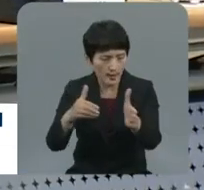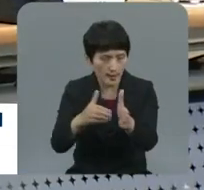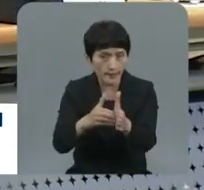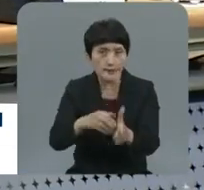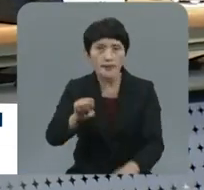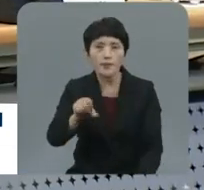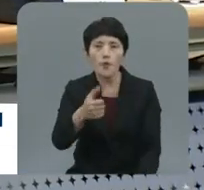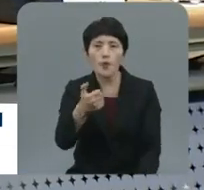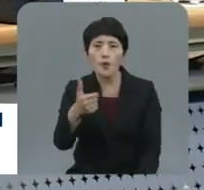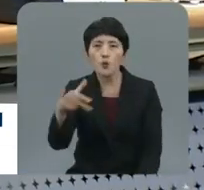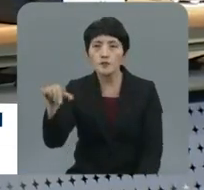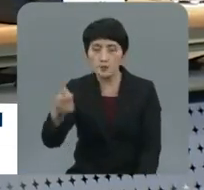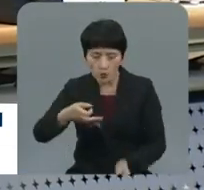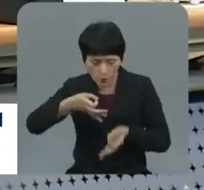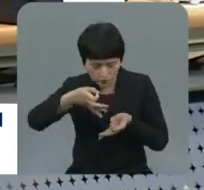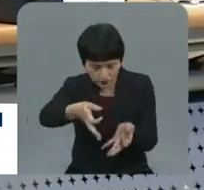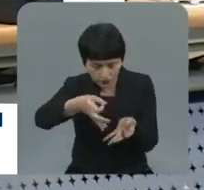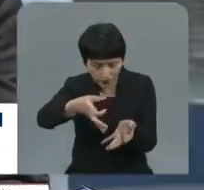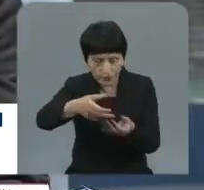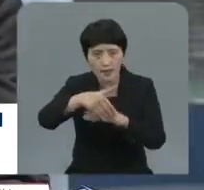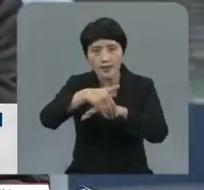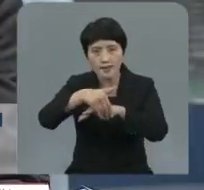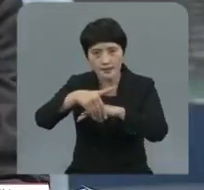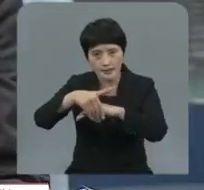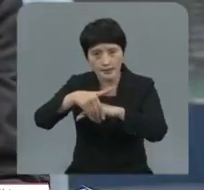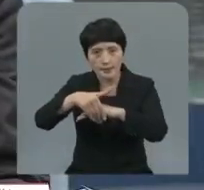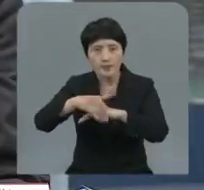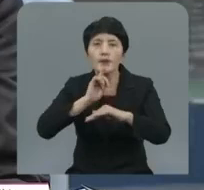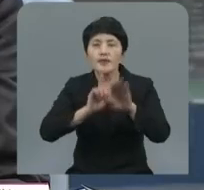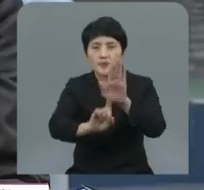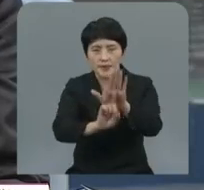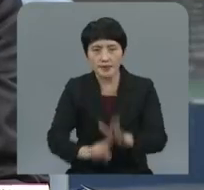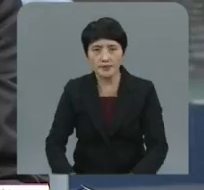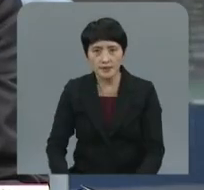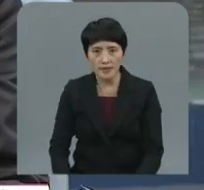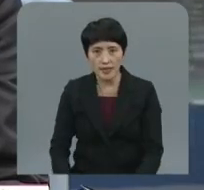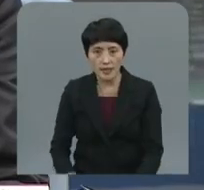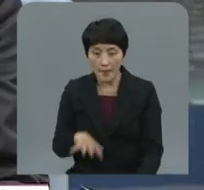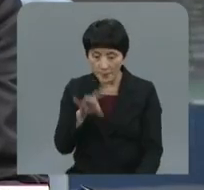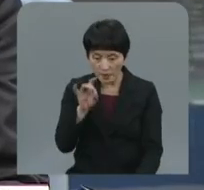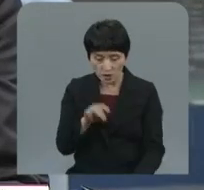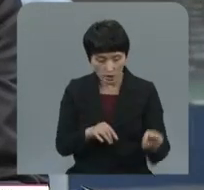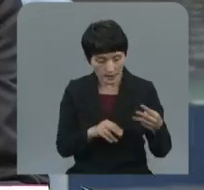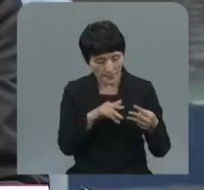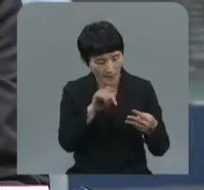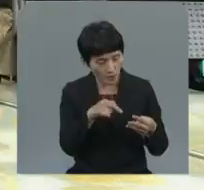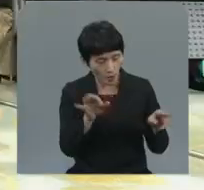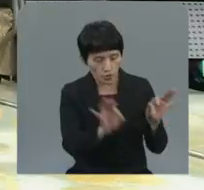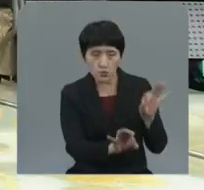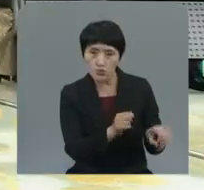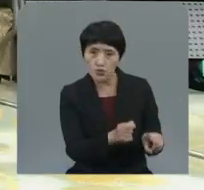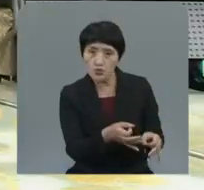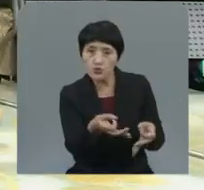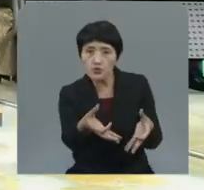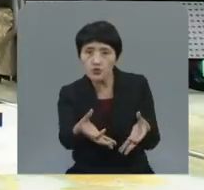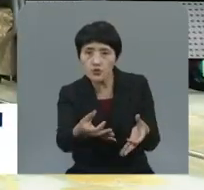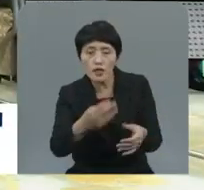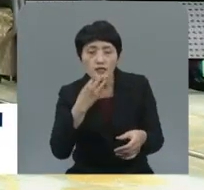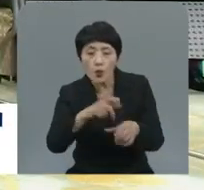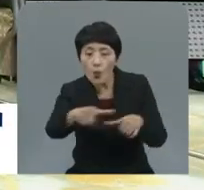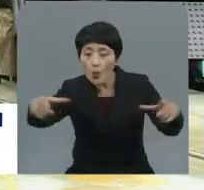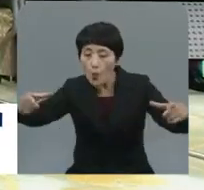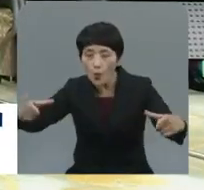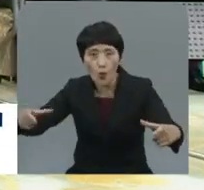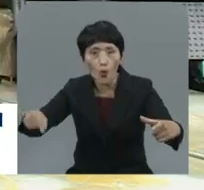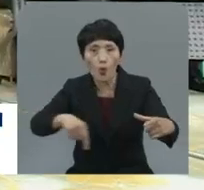422,85 tỷ đô la mỹ vào 6 lĩnh vực Trọng tâm là chip bán dẫn màn hình Pin thứ cấp sinh học ô tô tương lai và